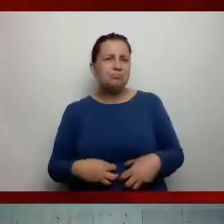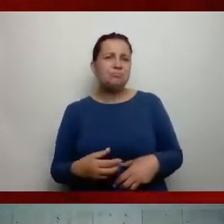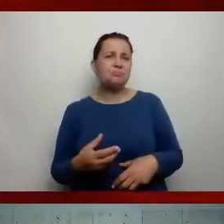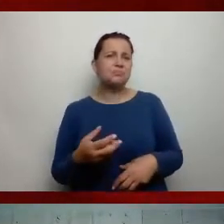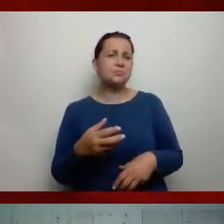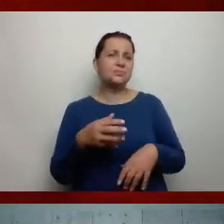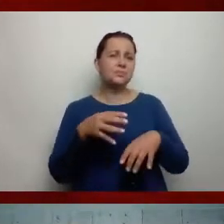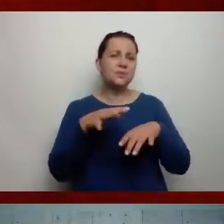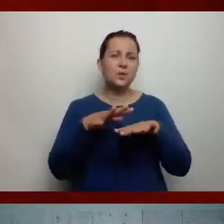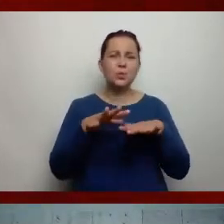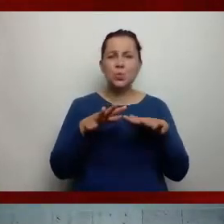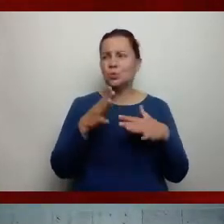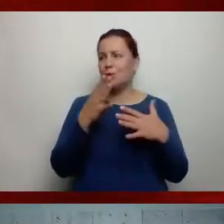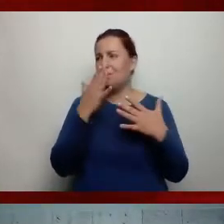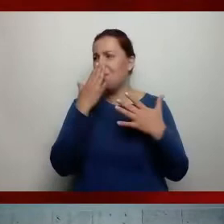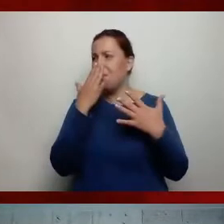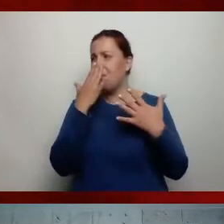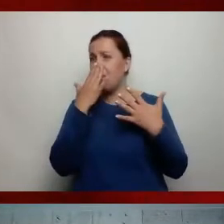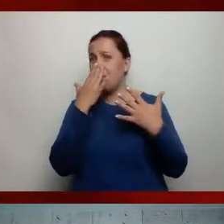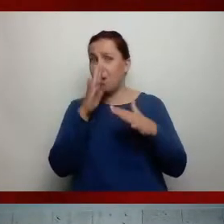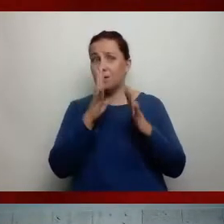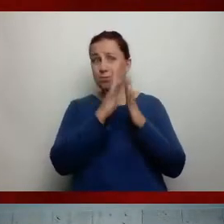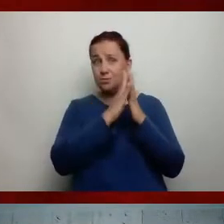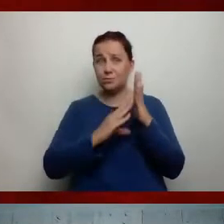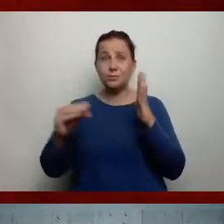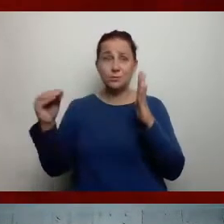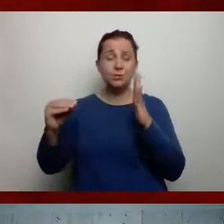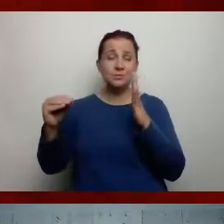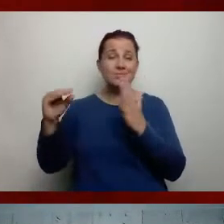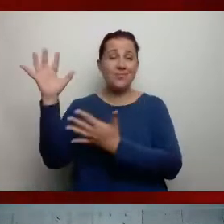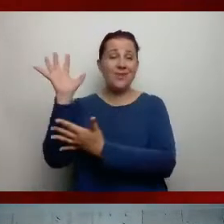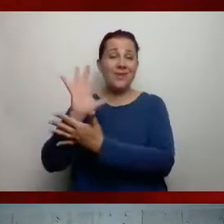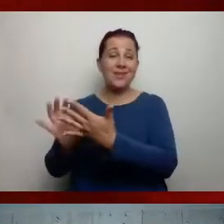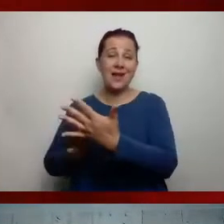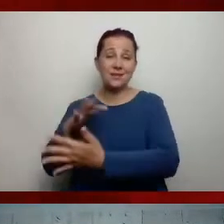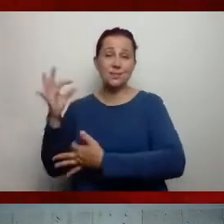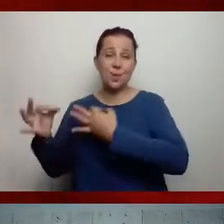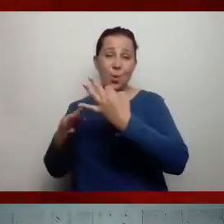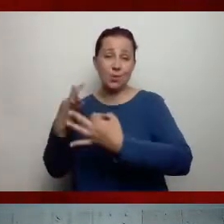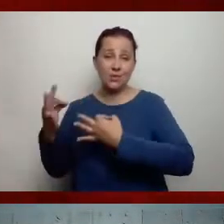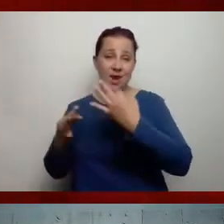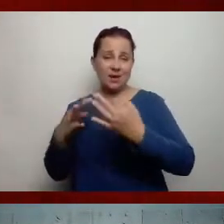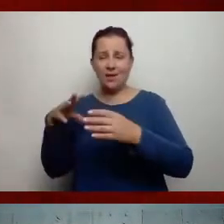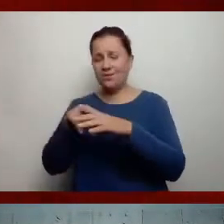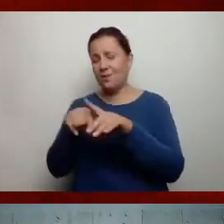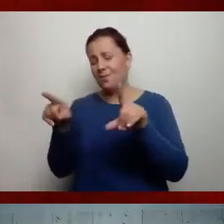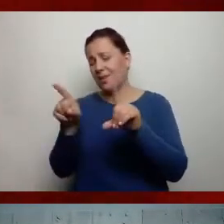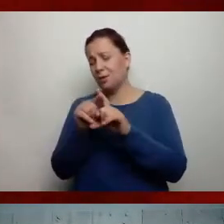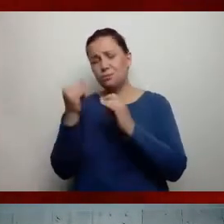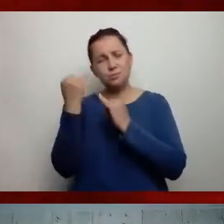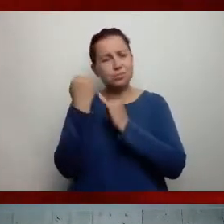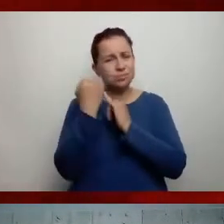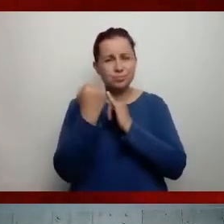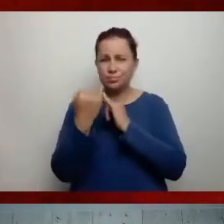znajduje odzwierciedlenie w tekście tej piosenki. I ta różnorodność, ta